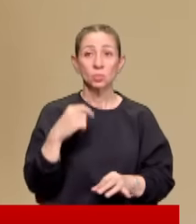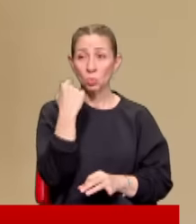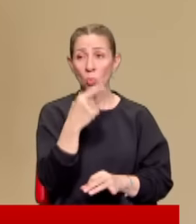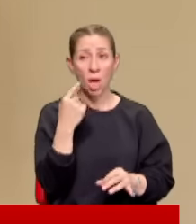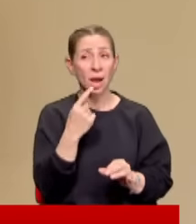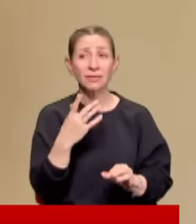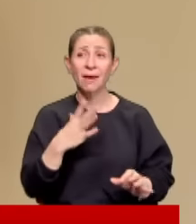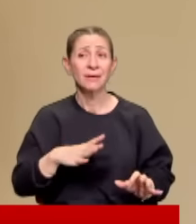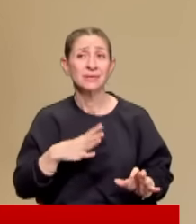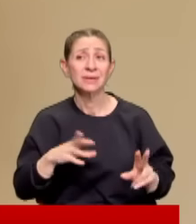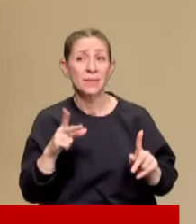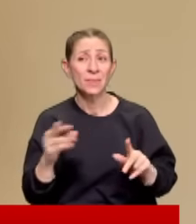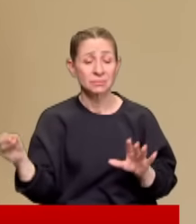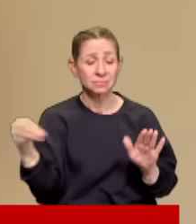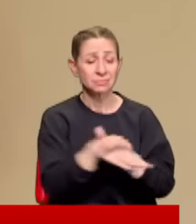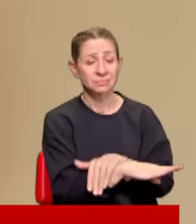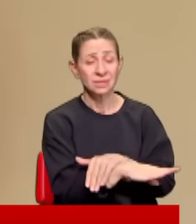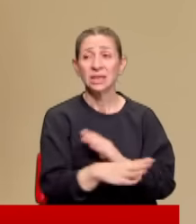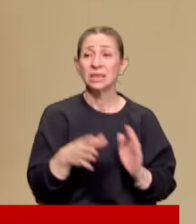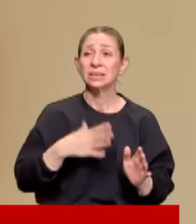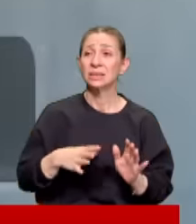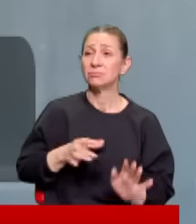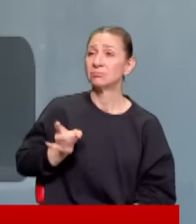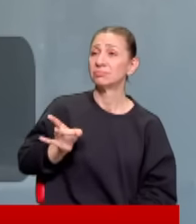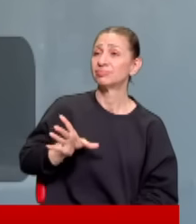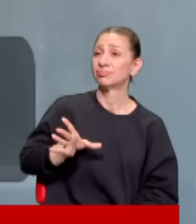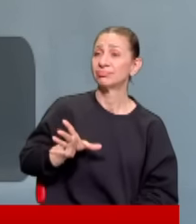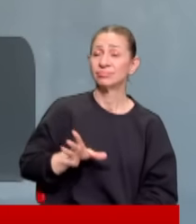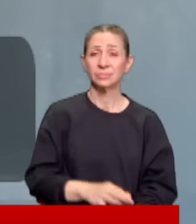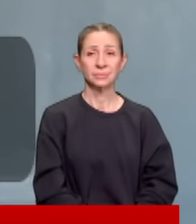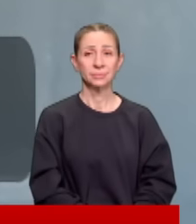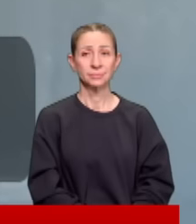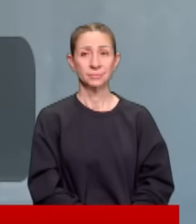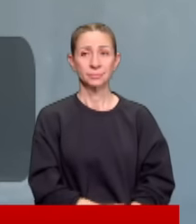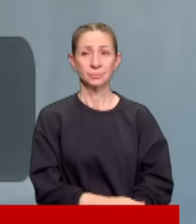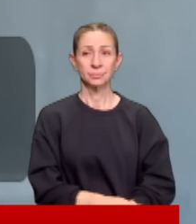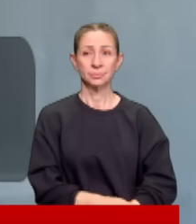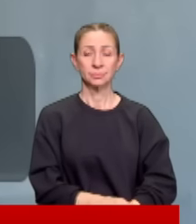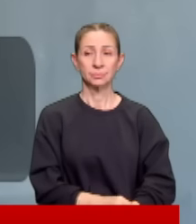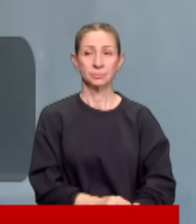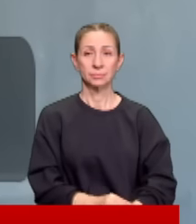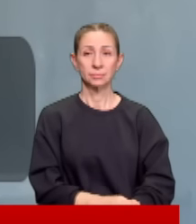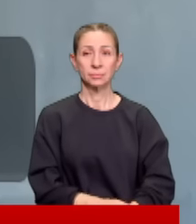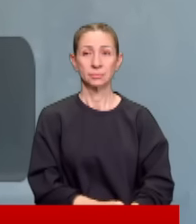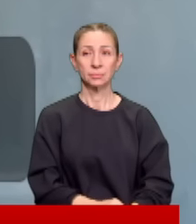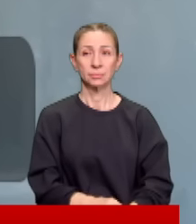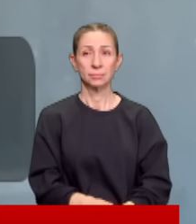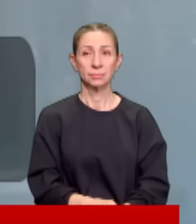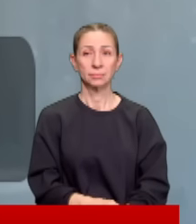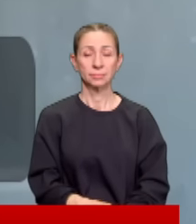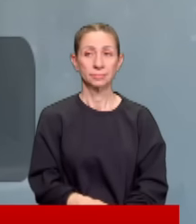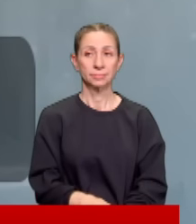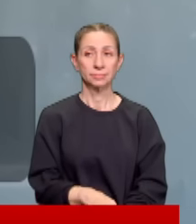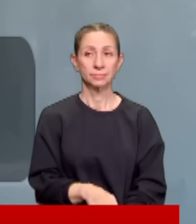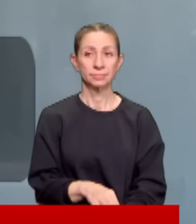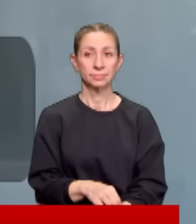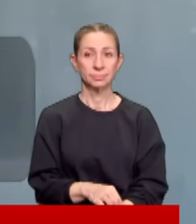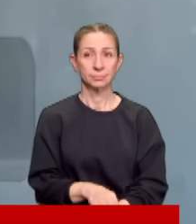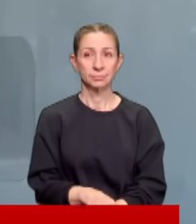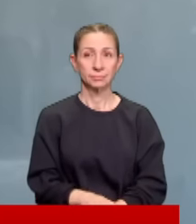Mülakatta istediklerini geçiriyorlar, istediklerini bırakıyorlar. Yine torpil, yine hak gaspı. Kim yapıyor? Olmayan